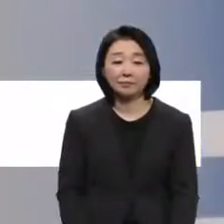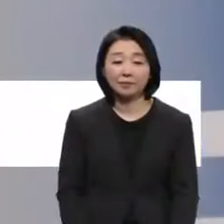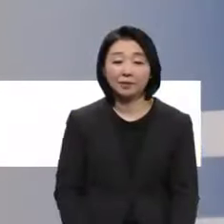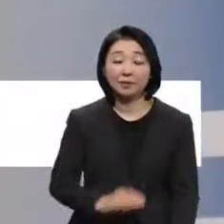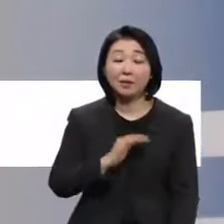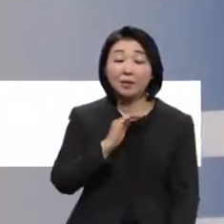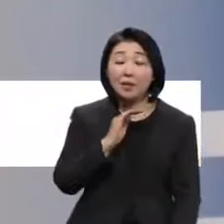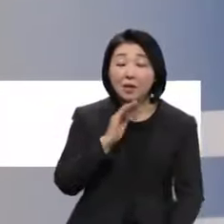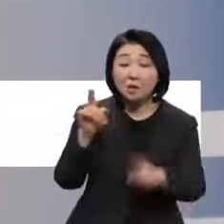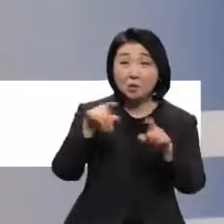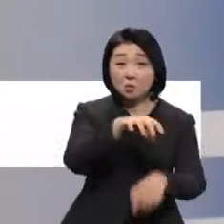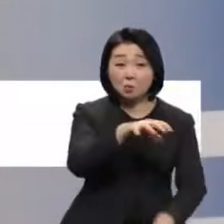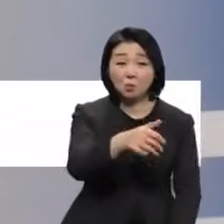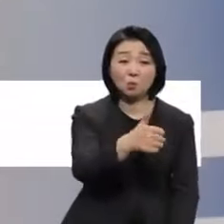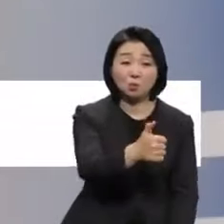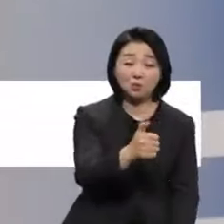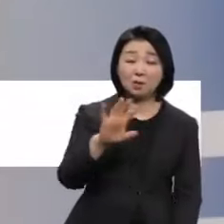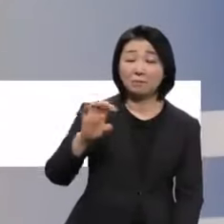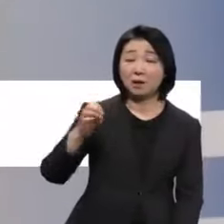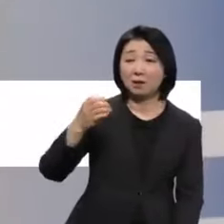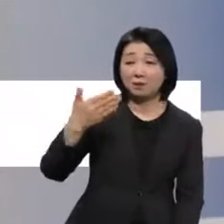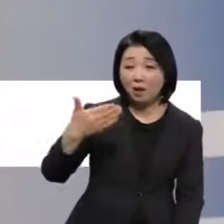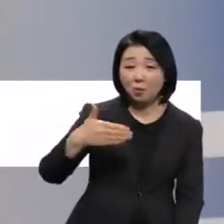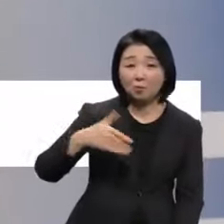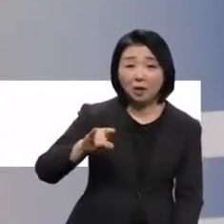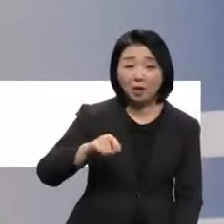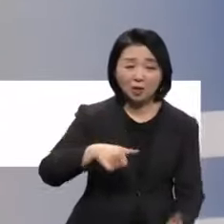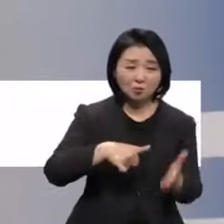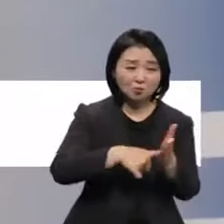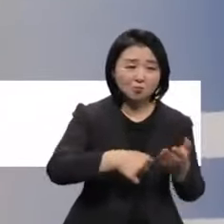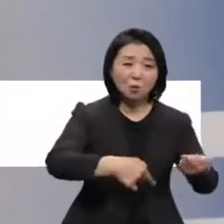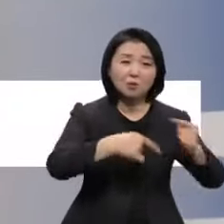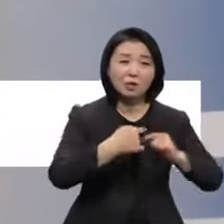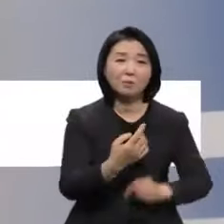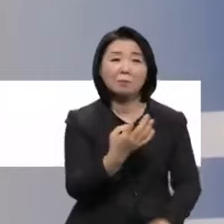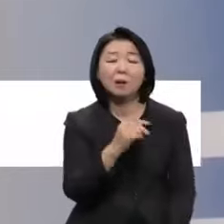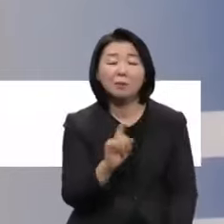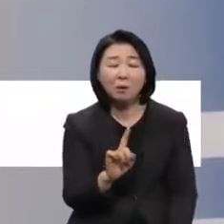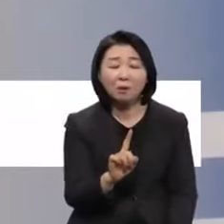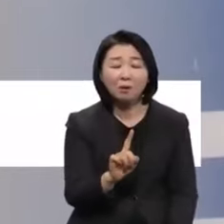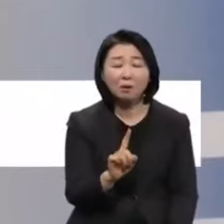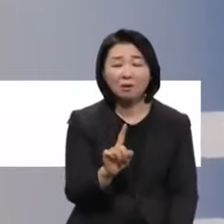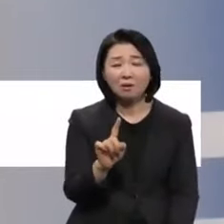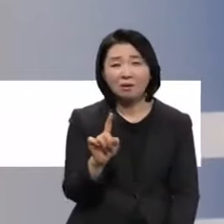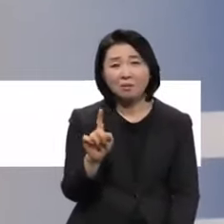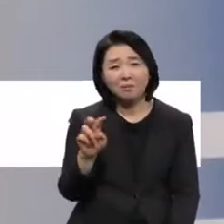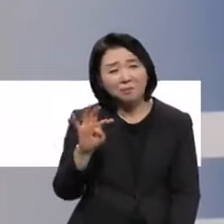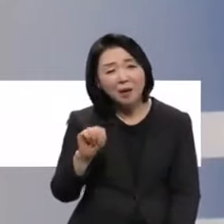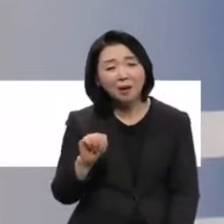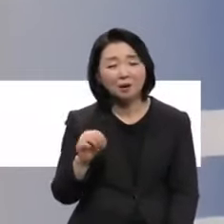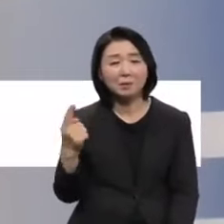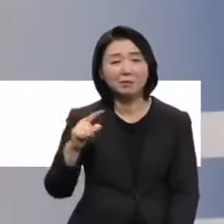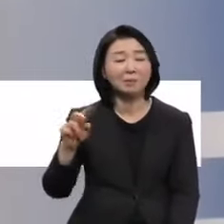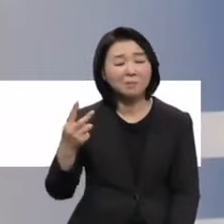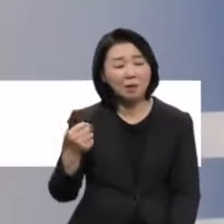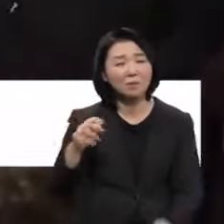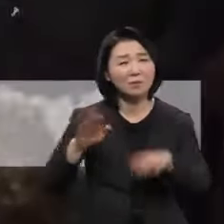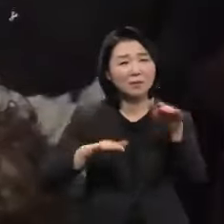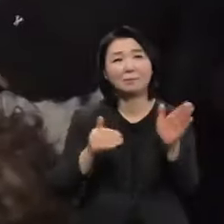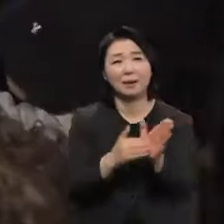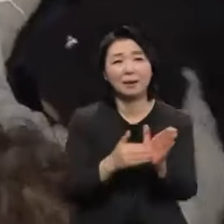선거구가 누가 더 많이 투표에 참여하느냐로 몇십 표, 몇백 표, 많아봐야 천몇백 표로